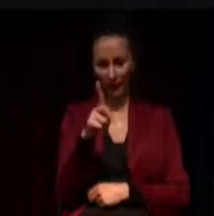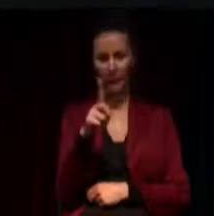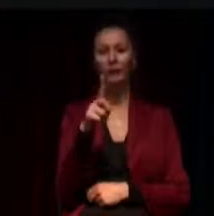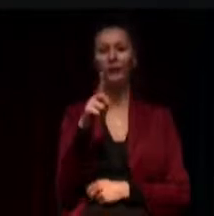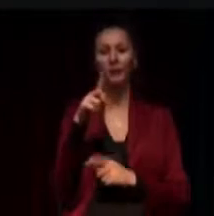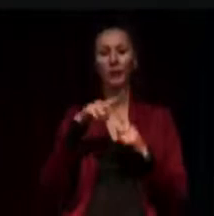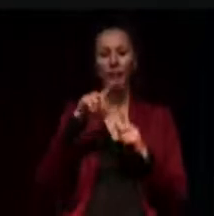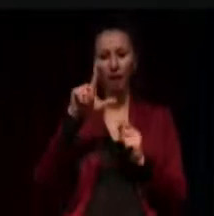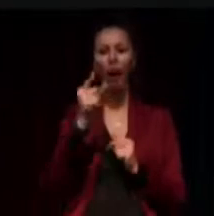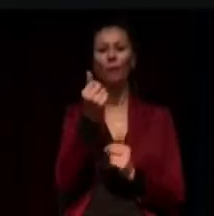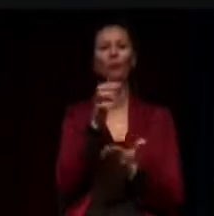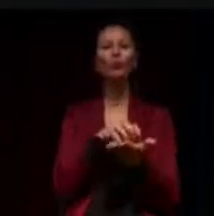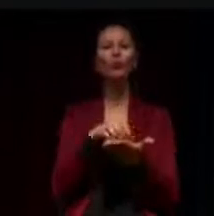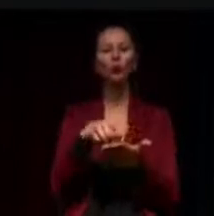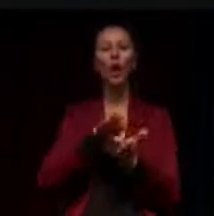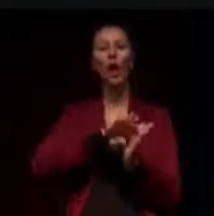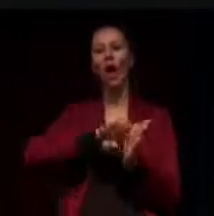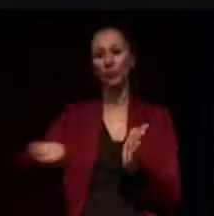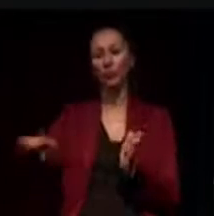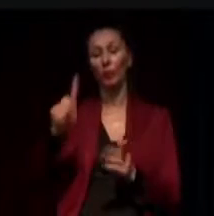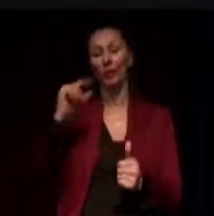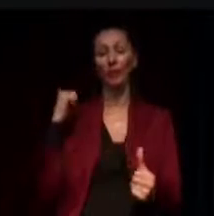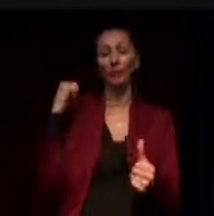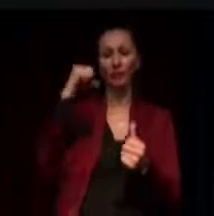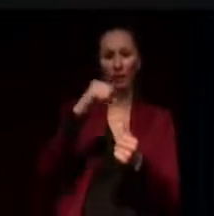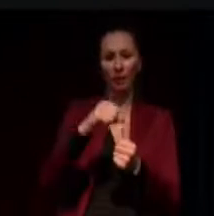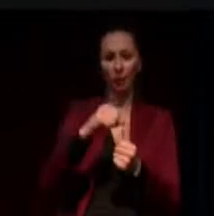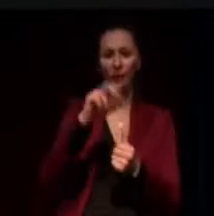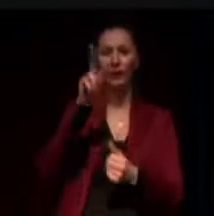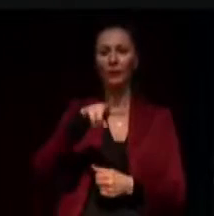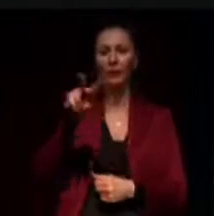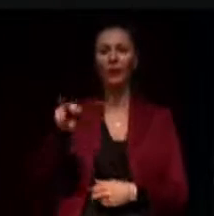22.571.571.000 lira bütçe ayırmış. Bakın bir kez daha tekrarlıyorum.